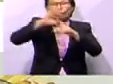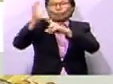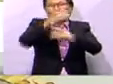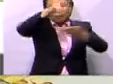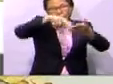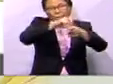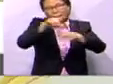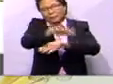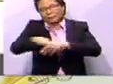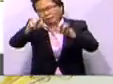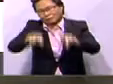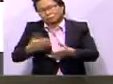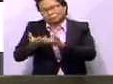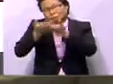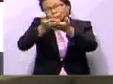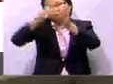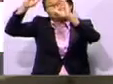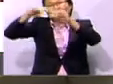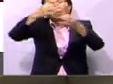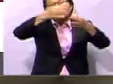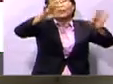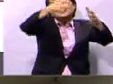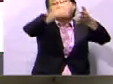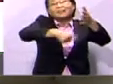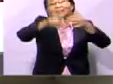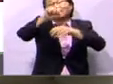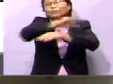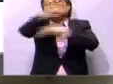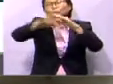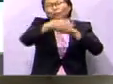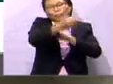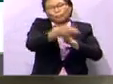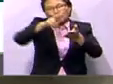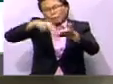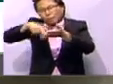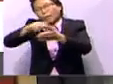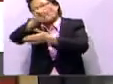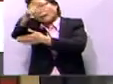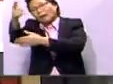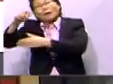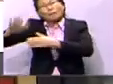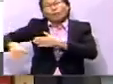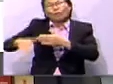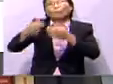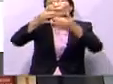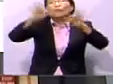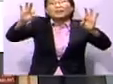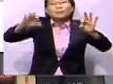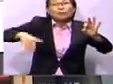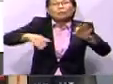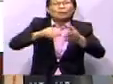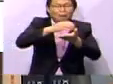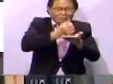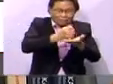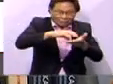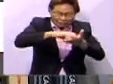rakyat. Beliau turut menyarankan agar pengecualian itu diberikan kepada semua jenis bahan bacaan yang masih belum diberi pengecualian seperti kad